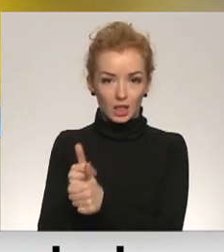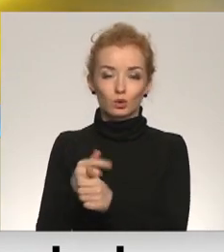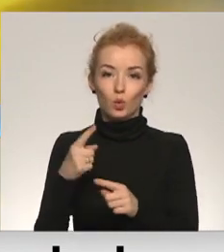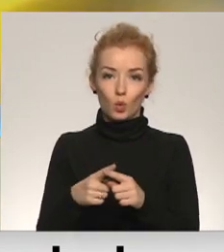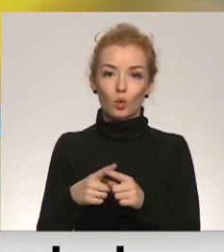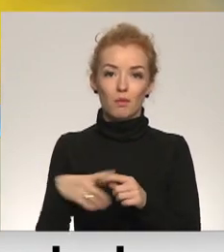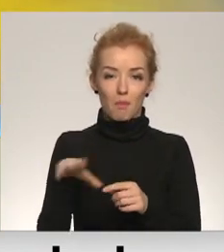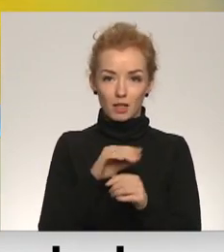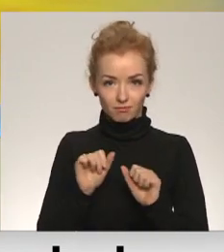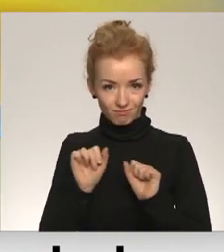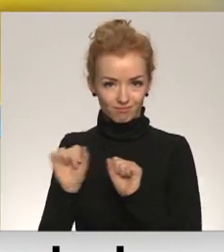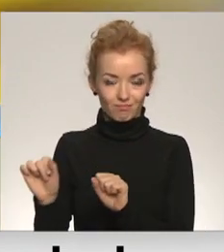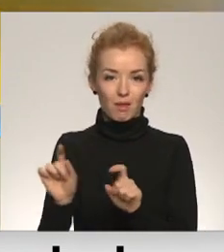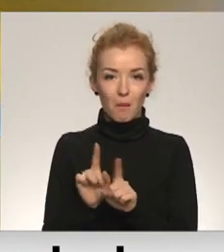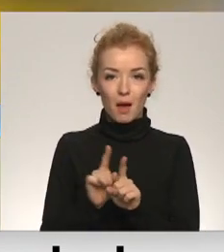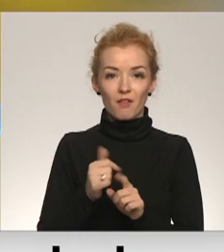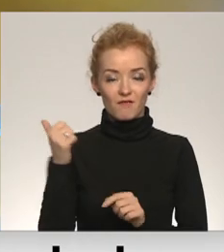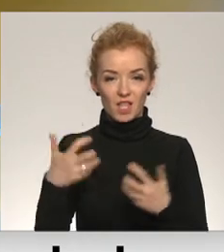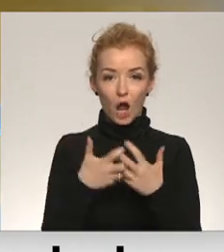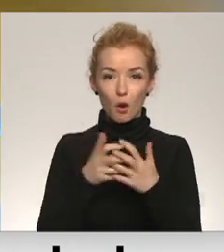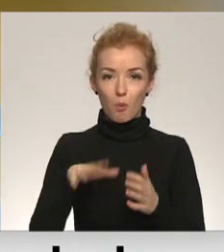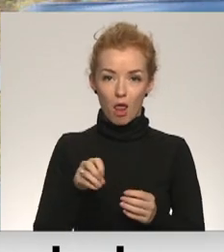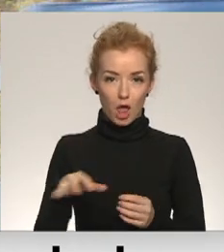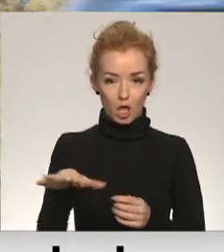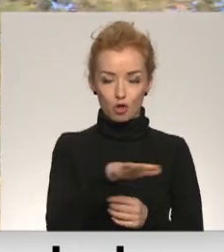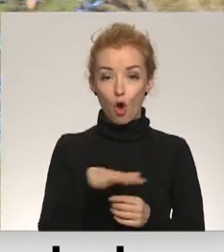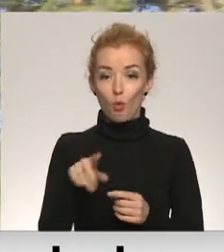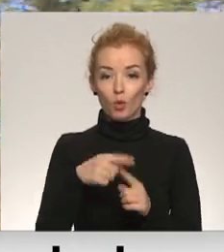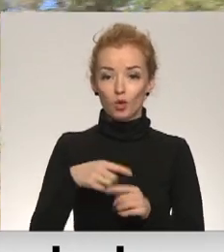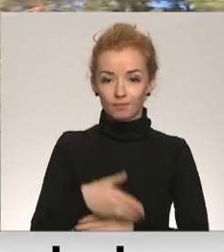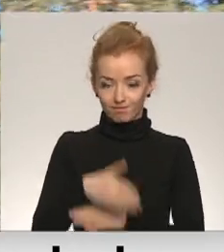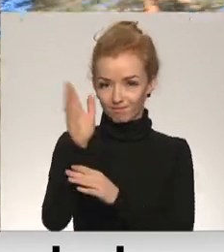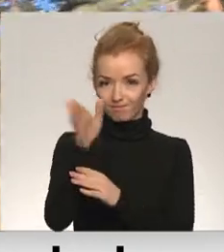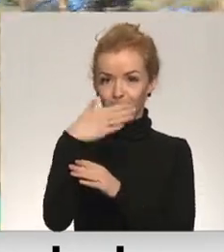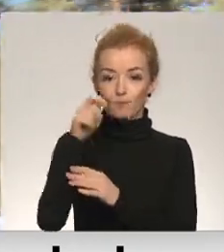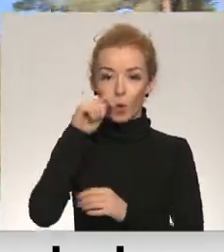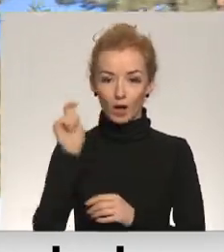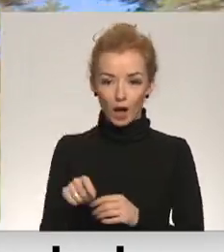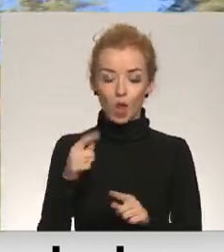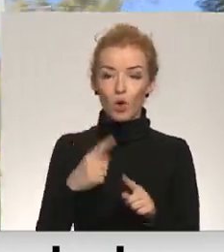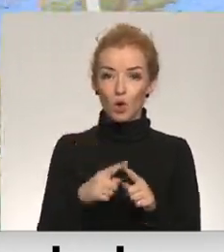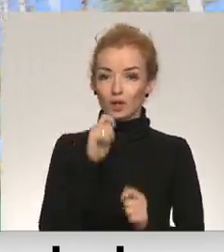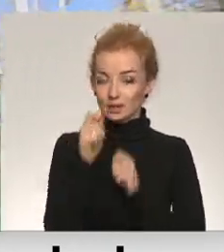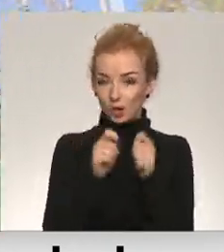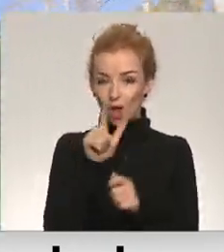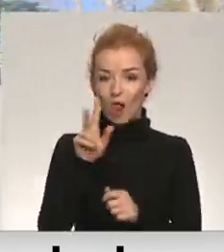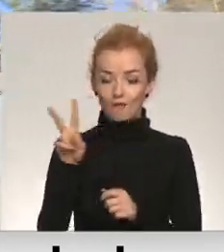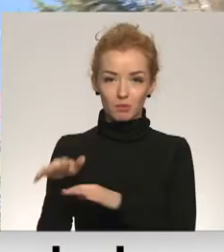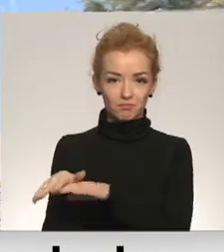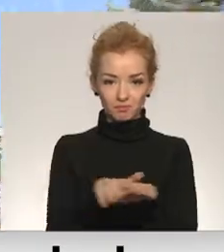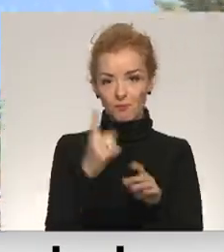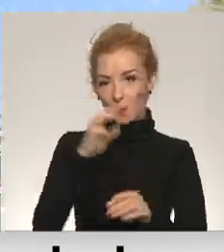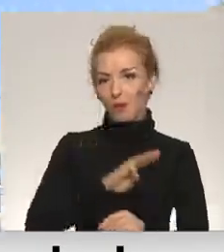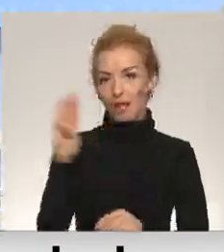visu frontes līnija. Viņi karo un mirst arī par mums. Karoga mastā Ukrainas karogs, organizācijas ziedot LV kontā